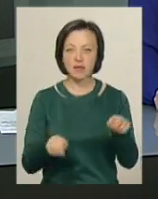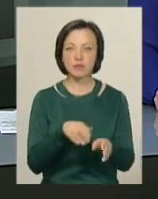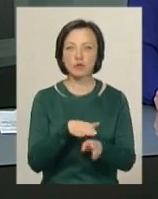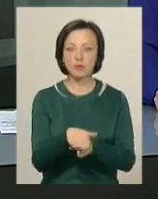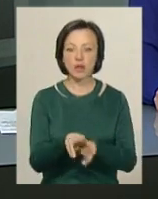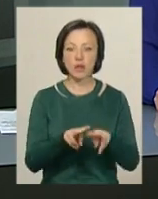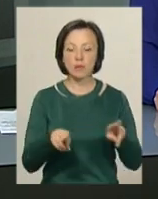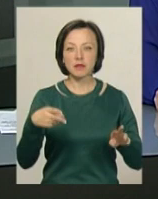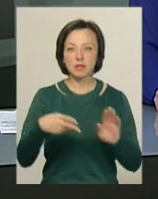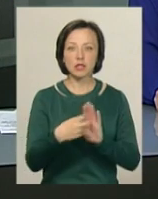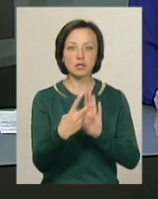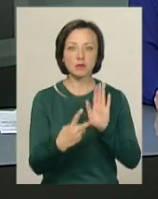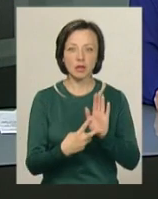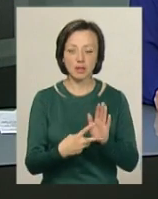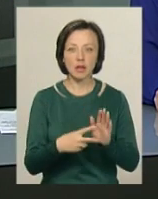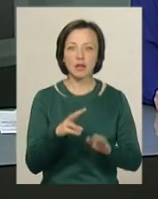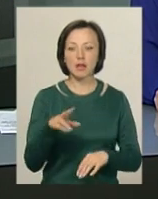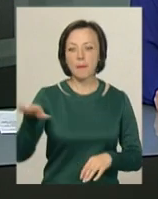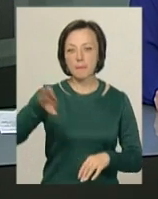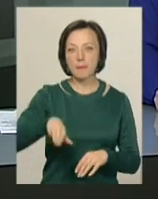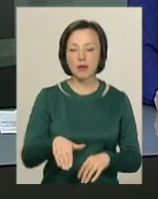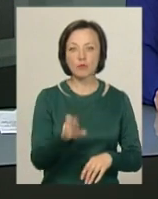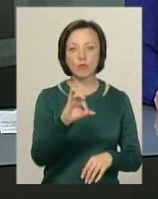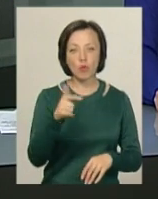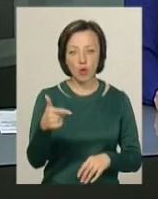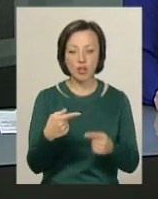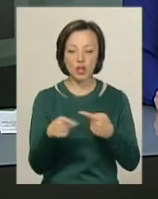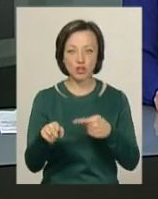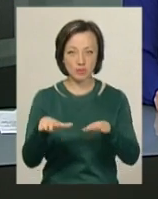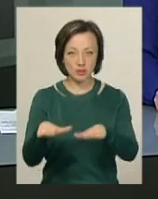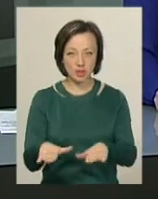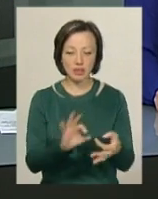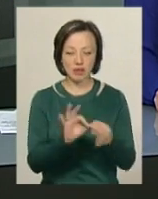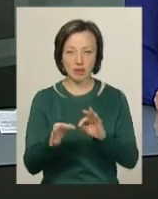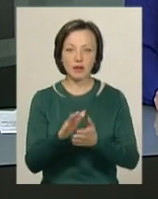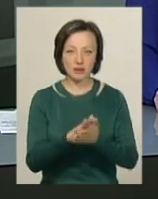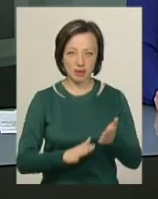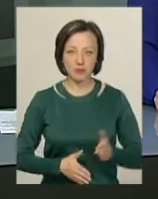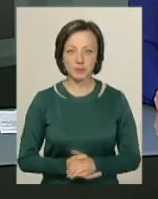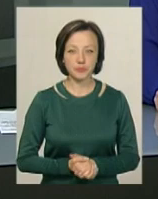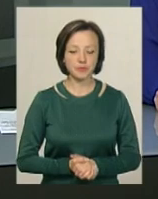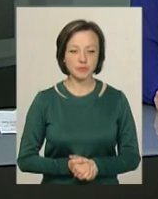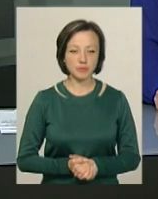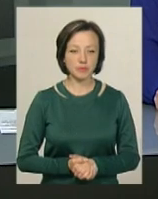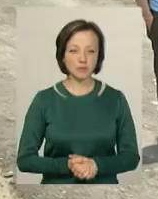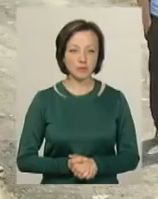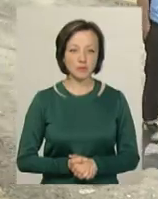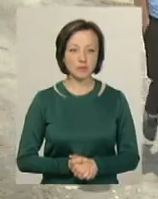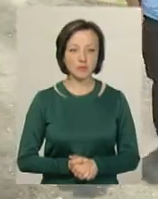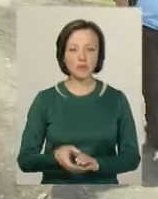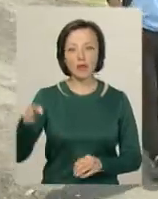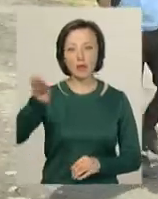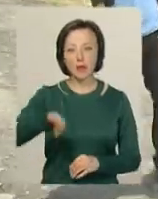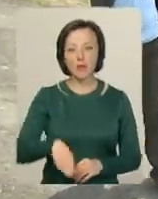і у 2017-му, на березі Південного Бугу, але на іншій локації. Деталі у сюжеті Світлани Русіної. На